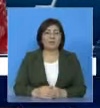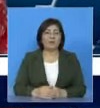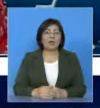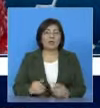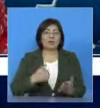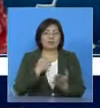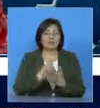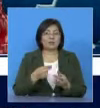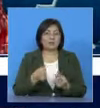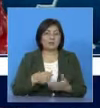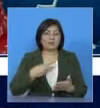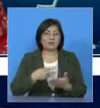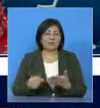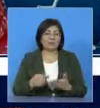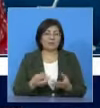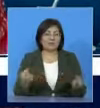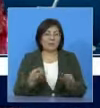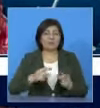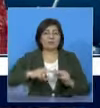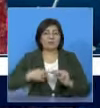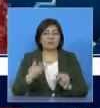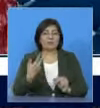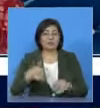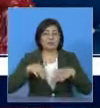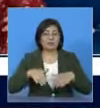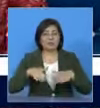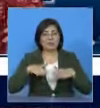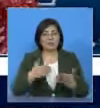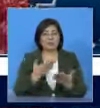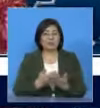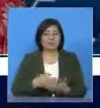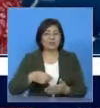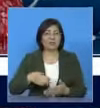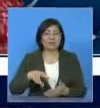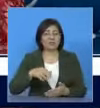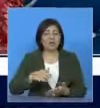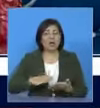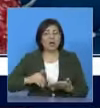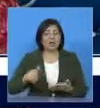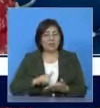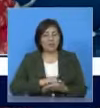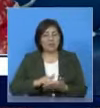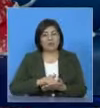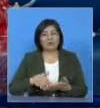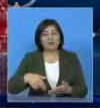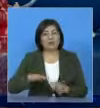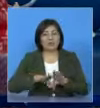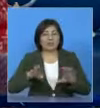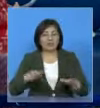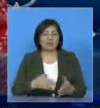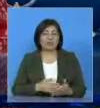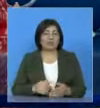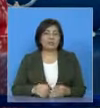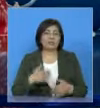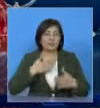государственные деньги приобрела необходимое оборудование 3 швейной машины гладильную доску в общем очень рада что решилась принять участие в